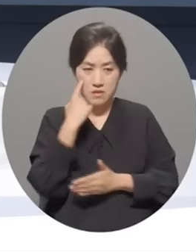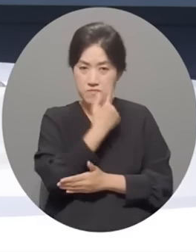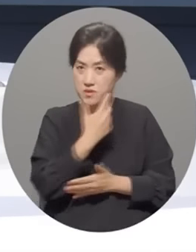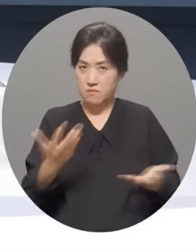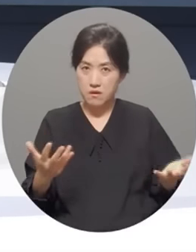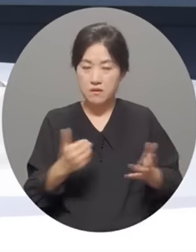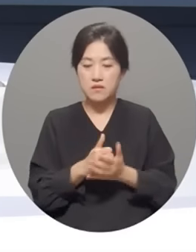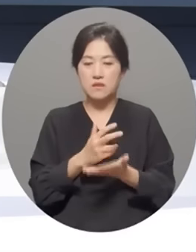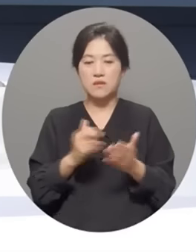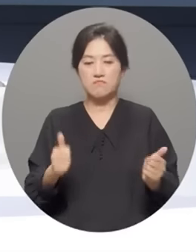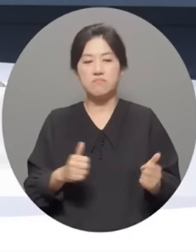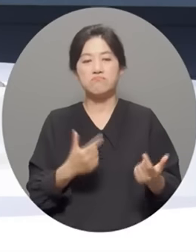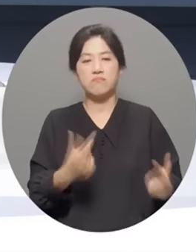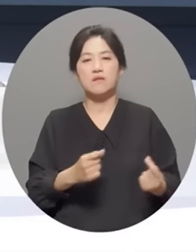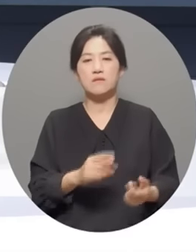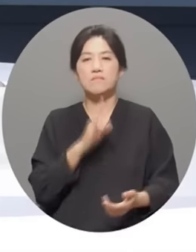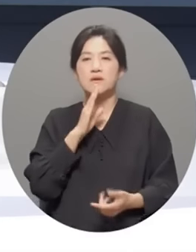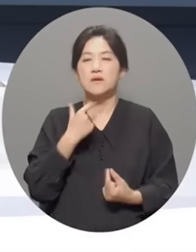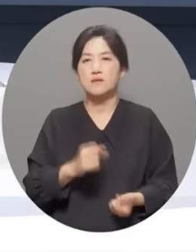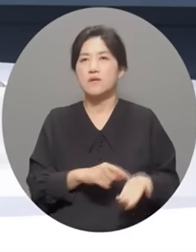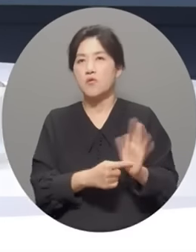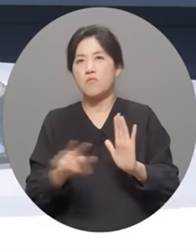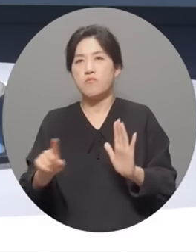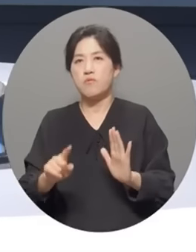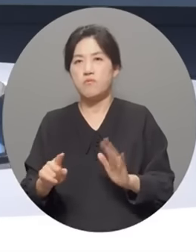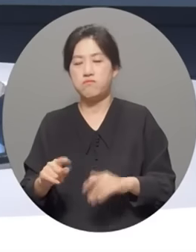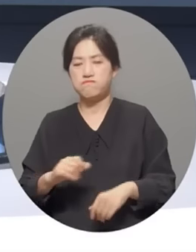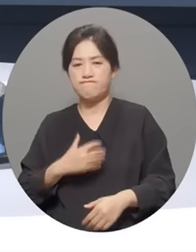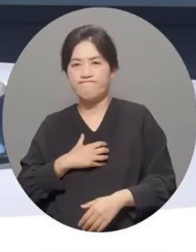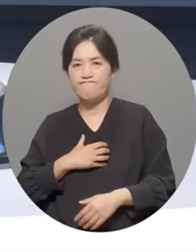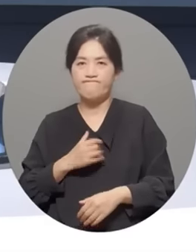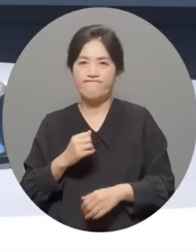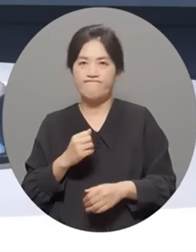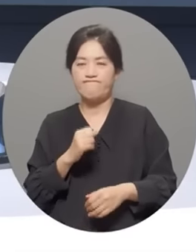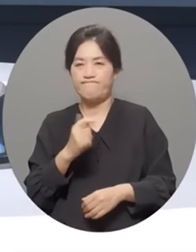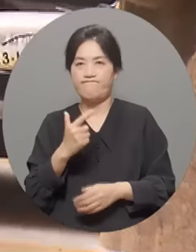사실인 것처럼 공개했다며 비판했습니다 윤상문